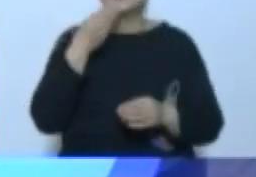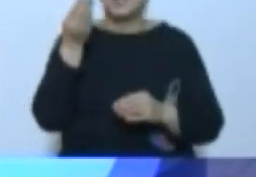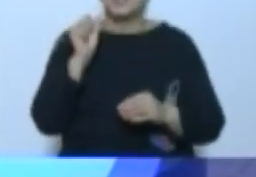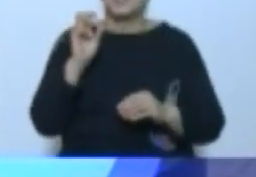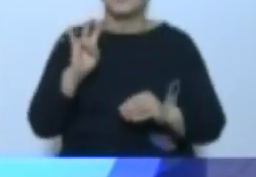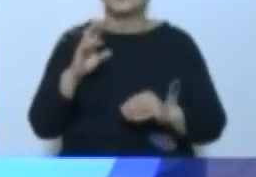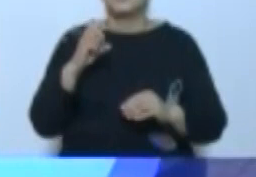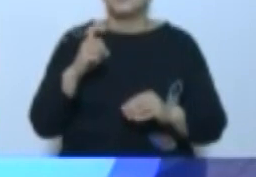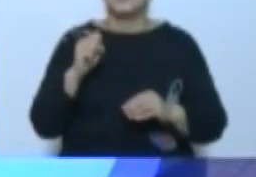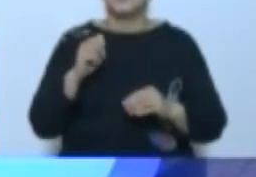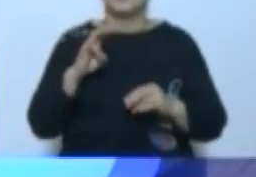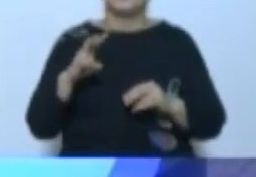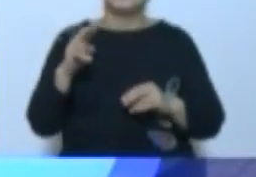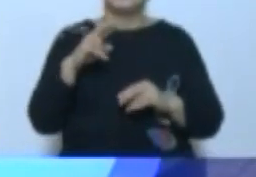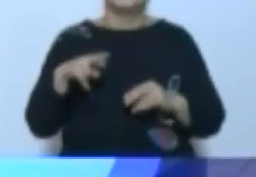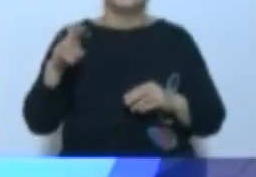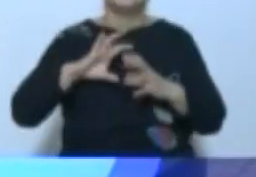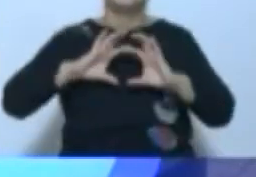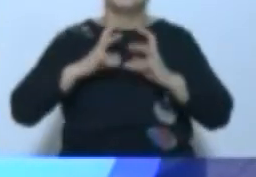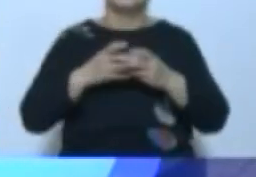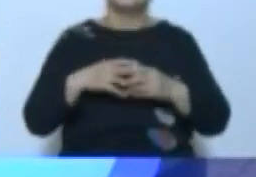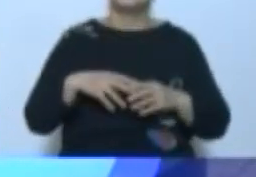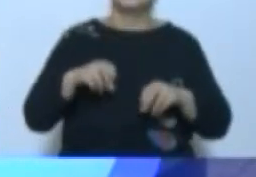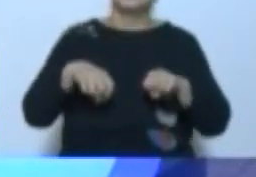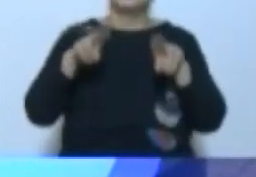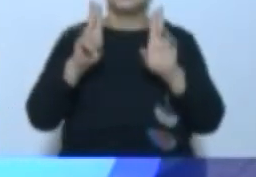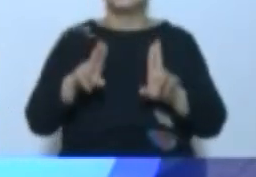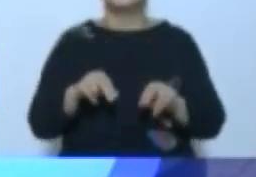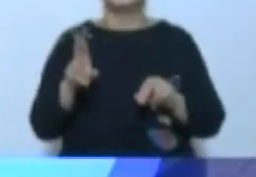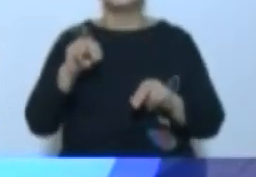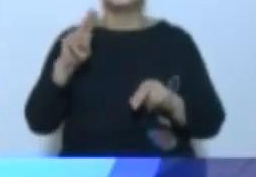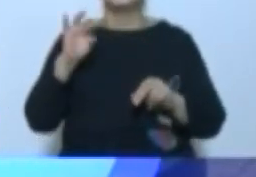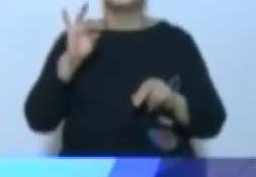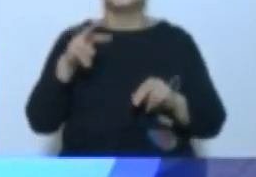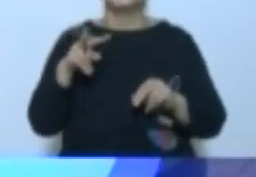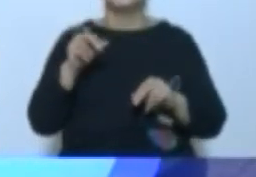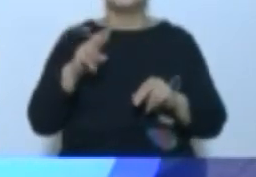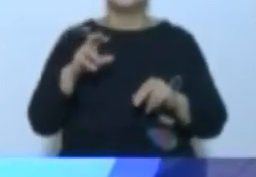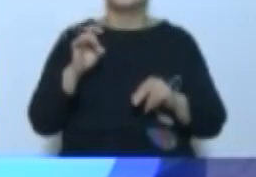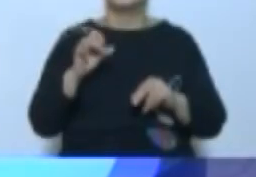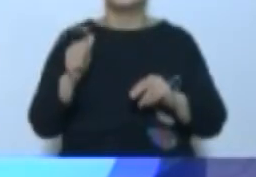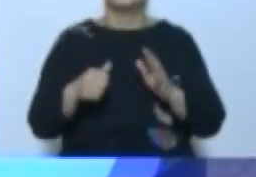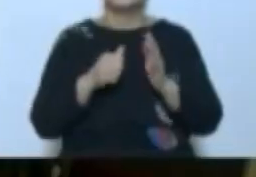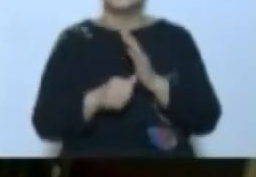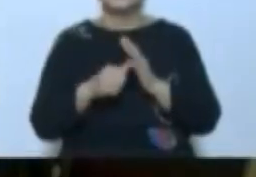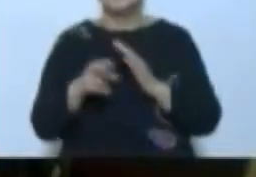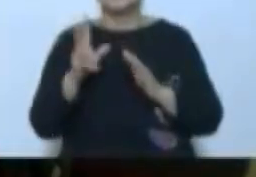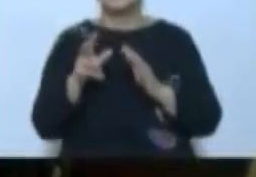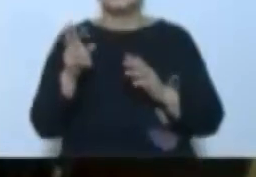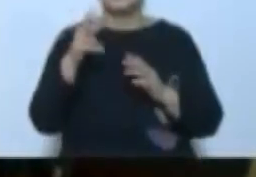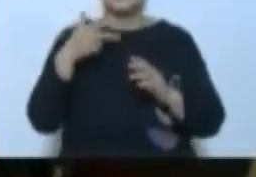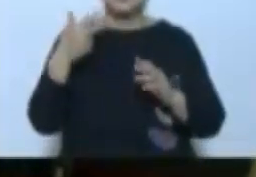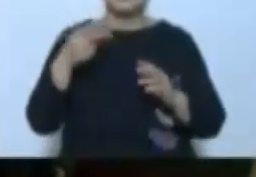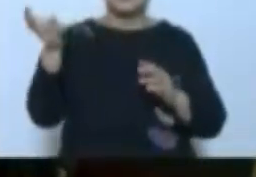ведущих университетов мира. В год стоимость обучения по специальности, выбранной Дилярой Сапар, составляет 63 тысячи долларов. В